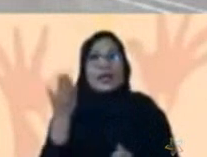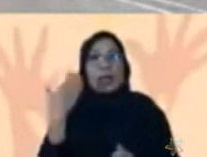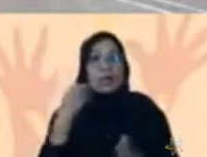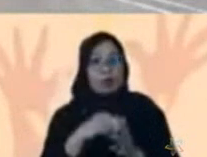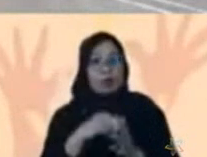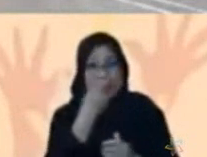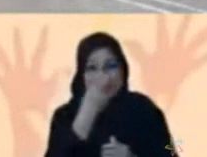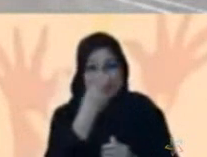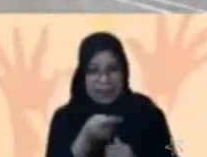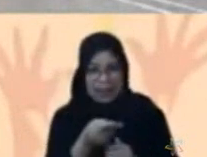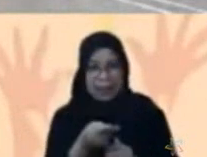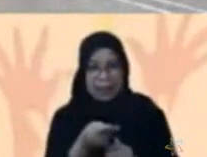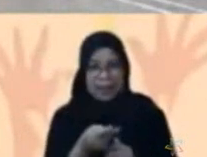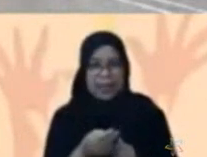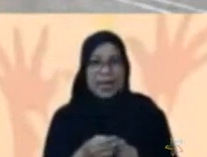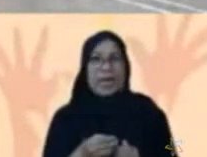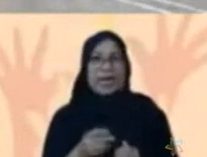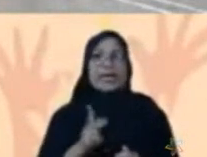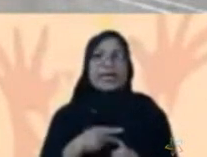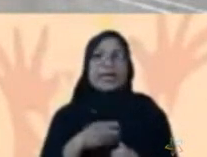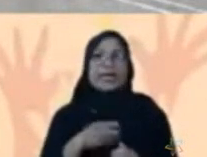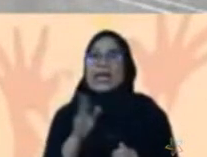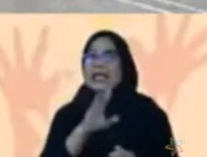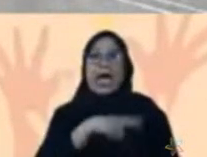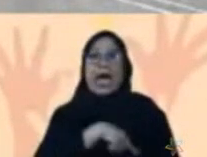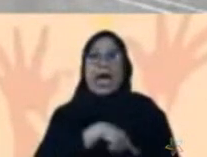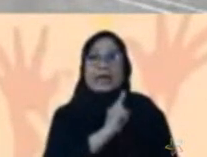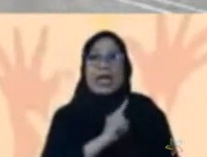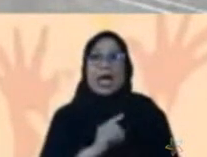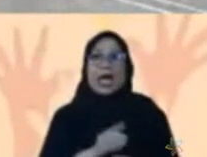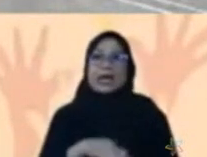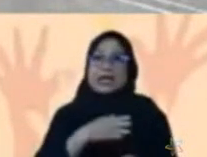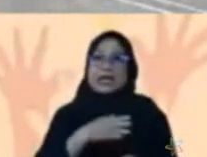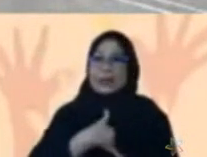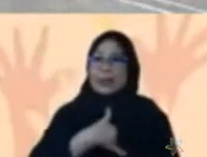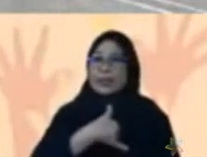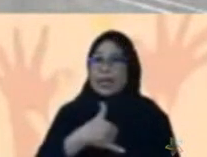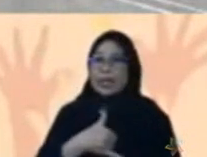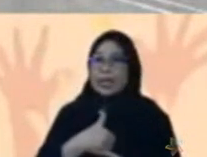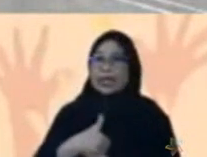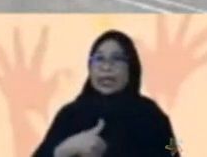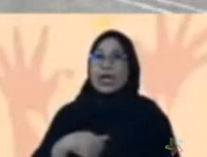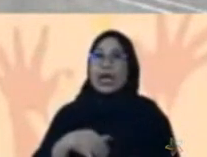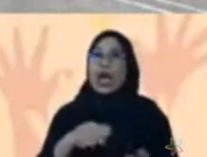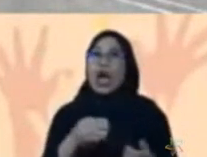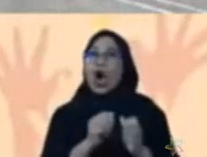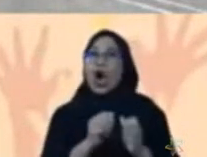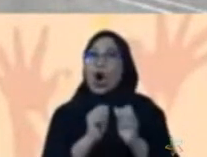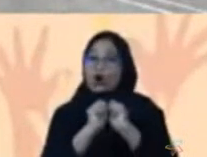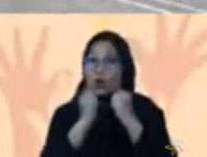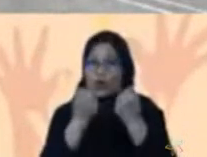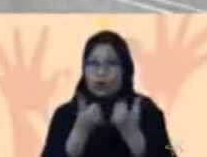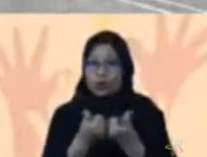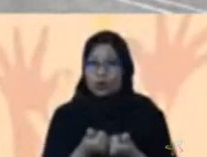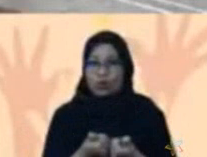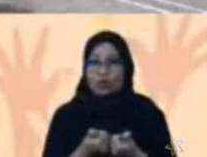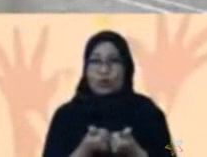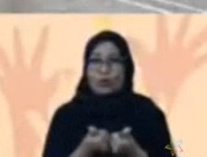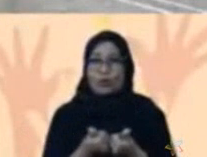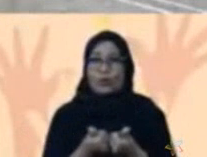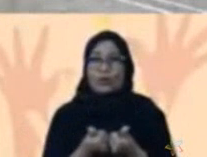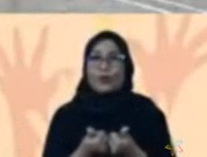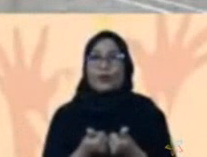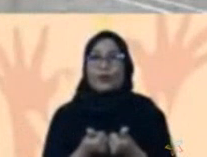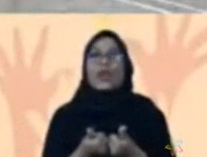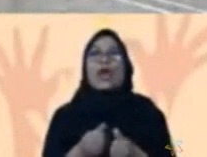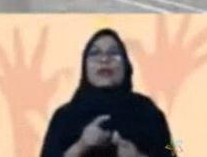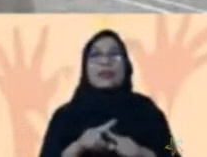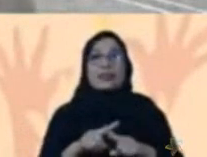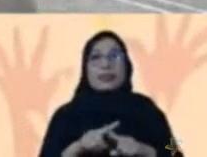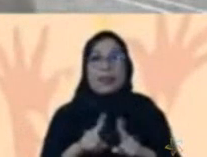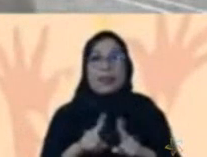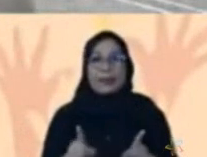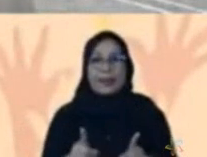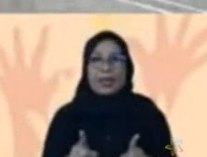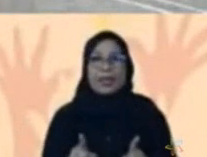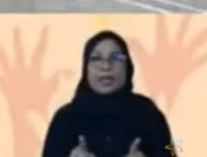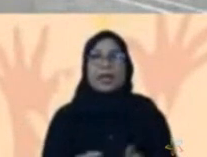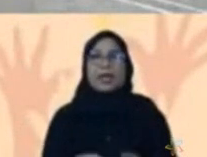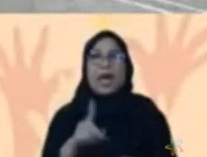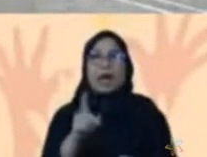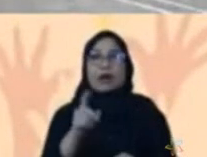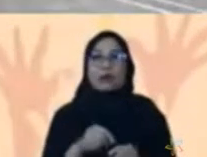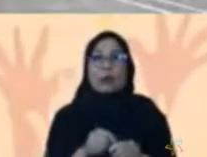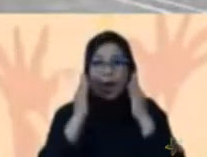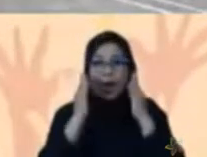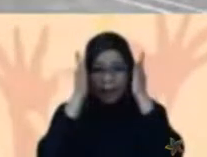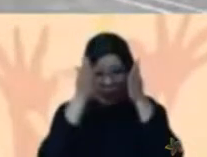bukan hanya mengejar ketuntasan kurikulum ya Bu ya, tetapi bagaimana Ibu juga sebagai guru tetap gitu ya menerapkan